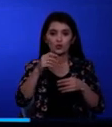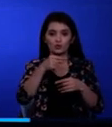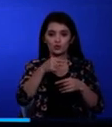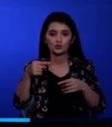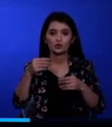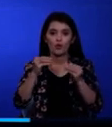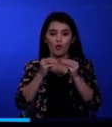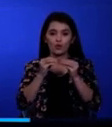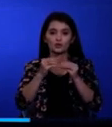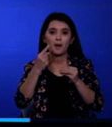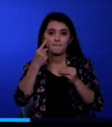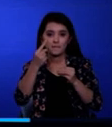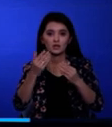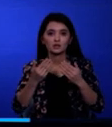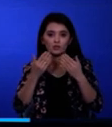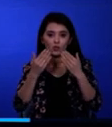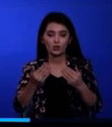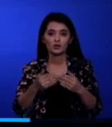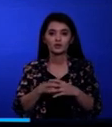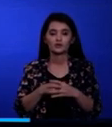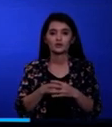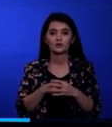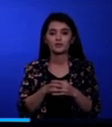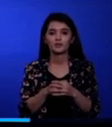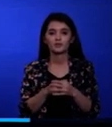0.10 deb o'qiladi.